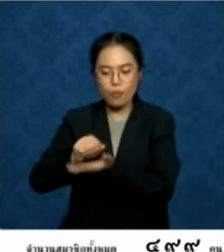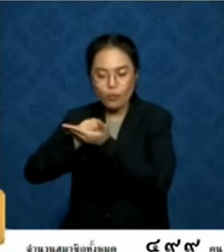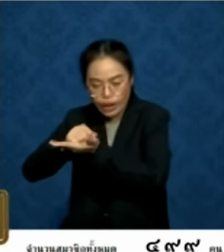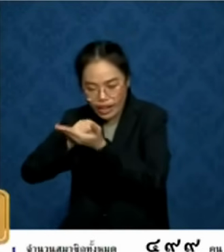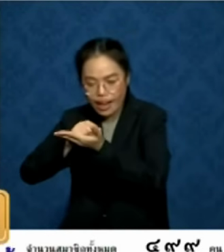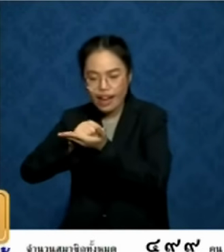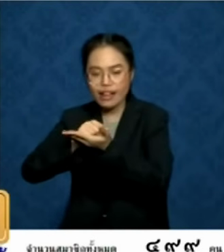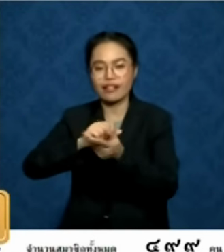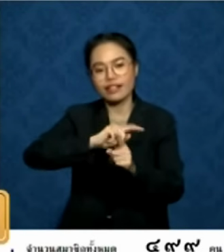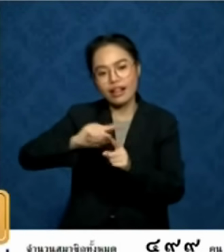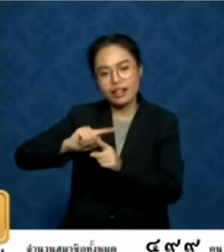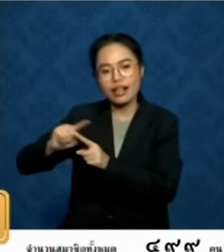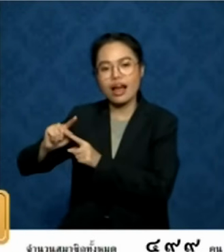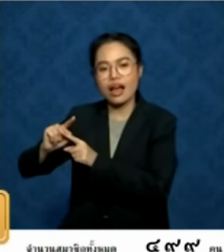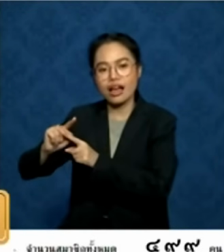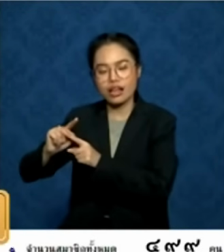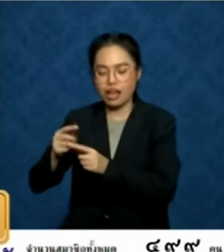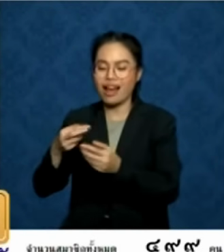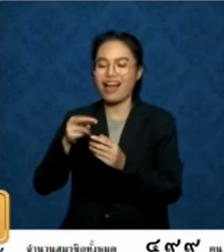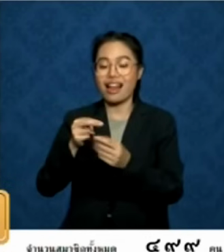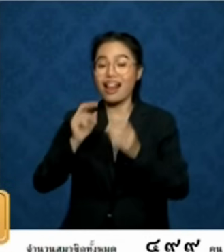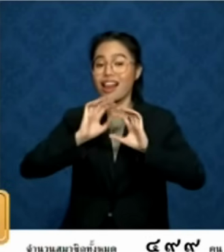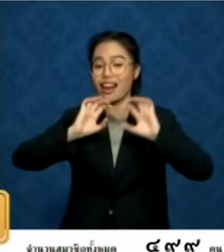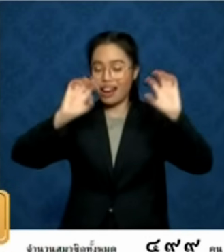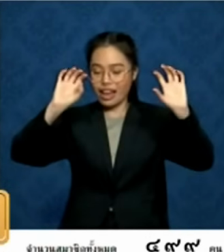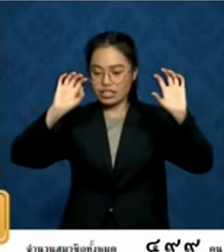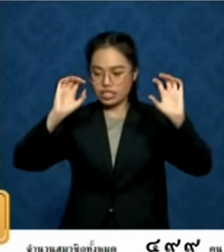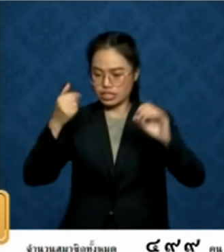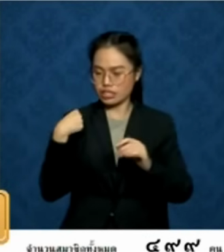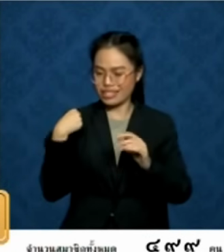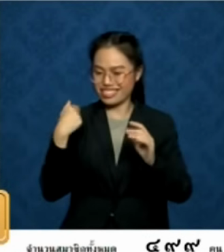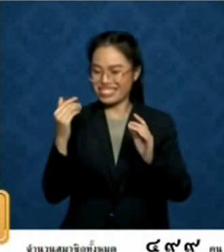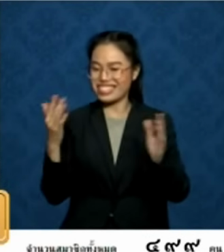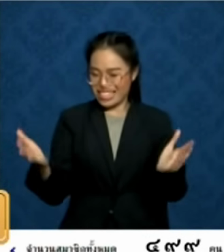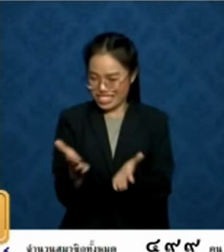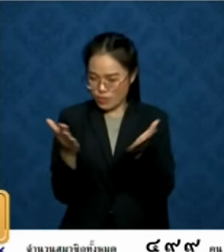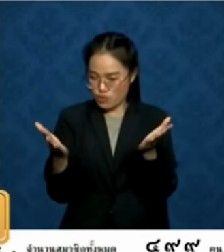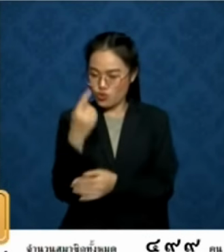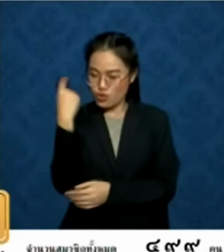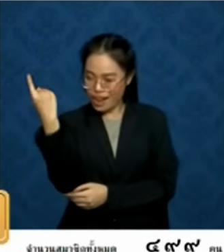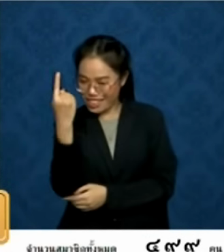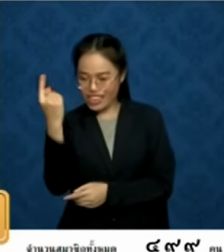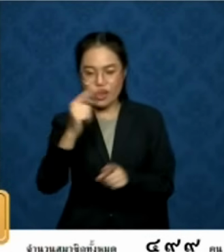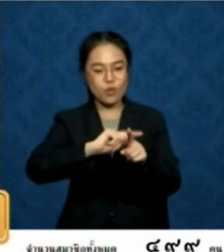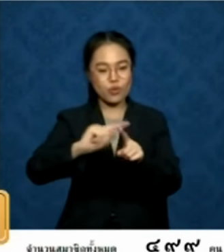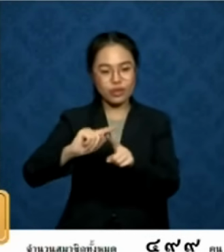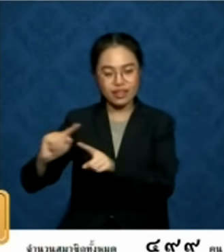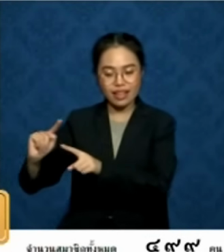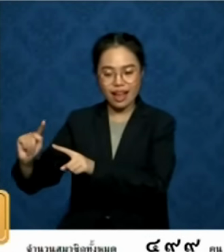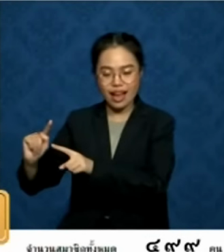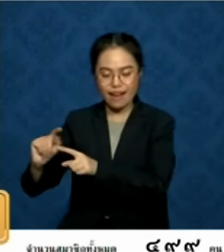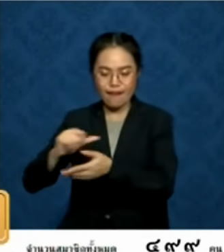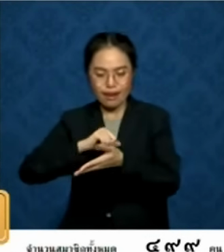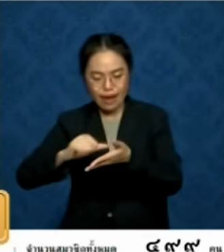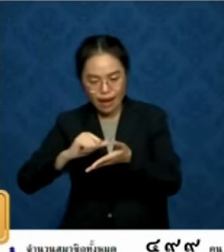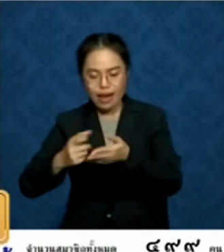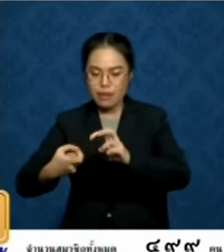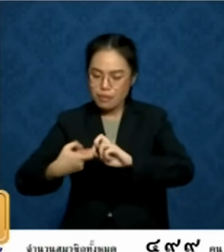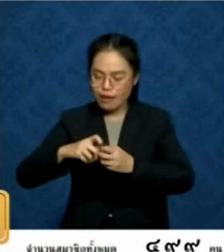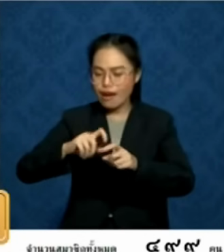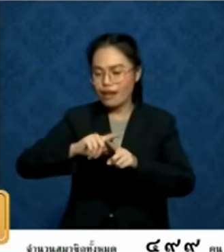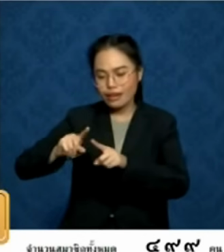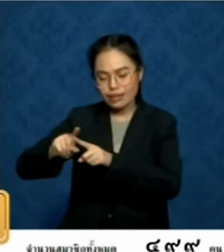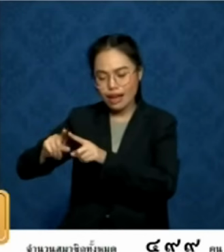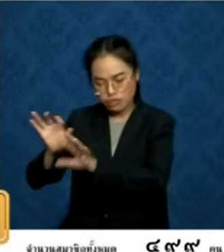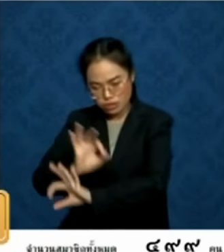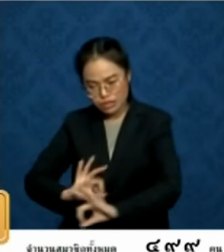ที่โดยรัฐบาลจะดึงดูดการท่องเที่ยวด้วยมาตรการต่างๆปรับปรุงโครงสร้างพื้นฐานที่จำเป็นนำ